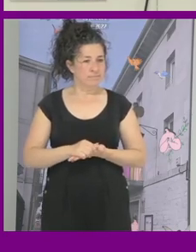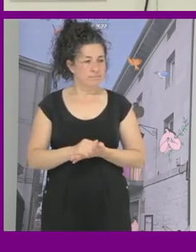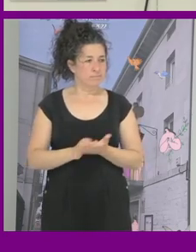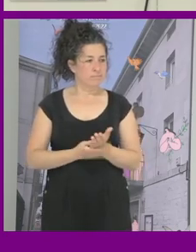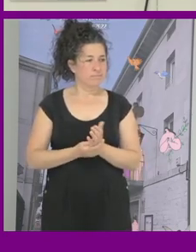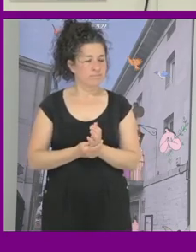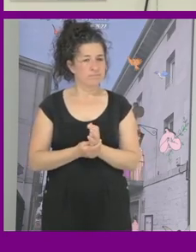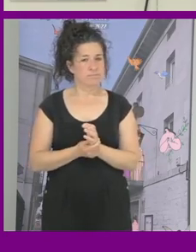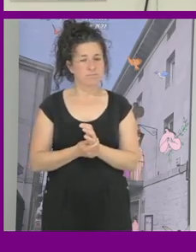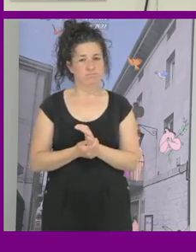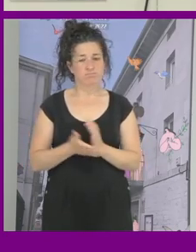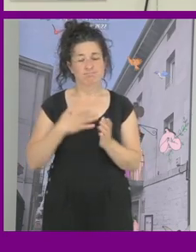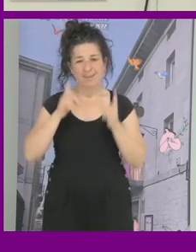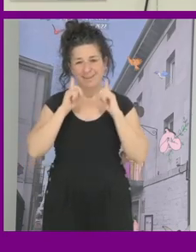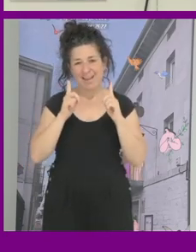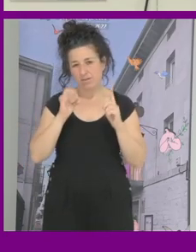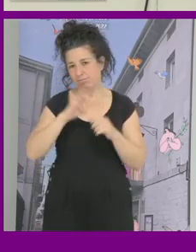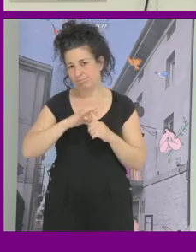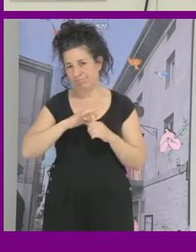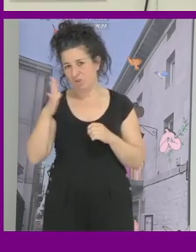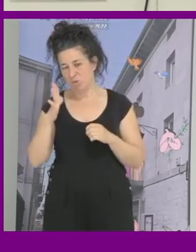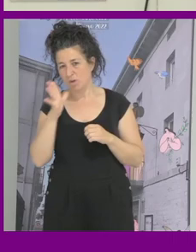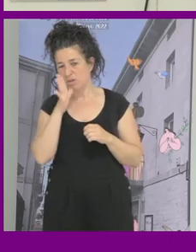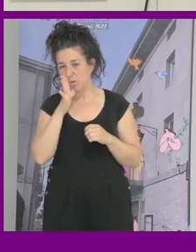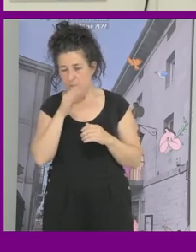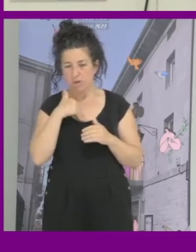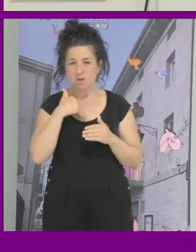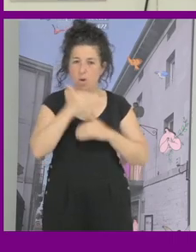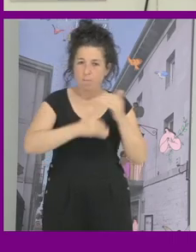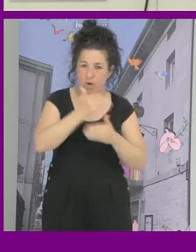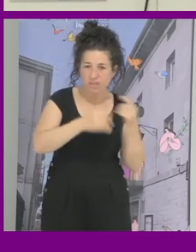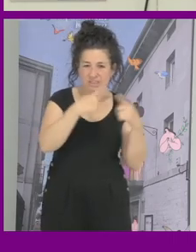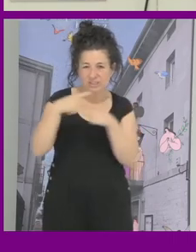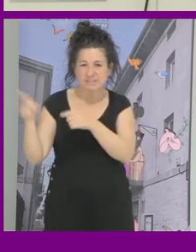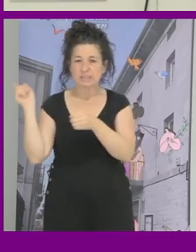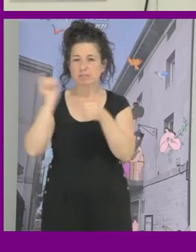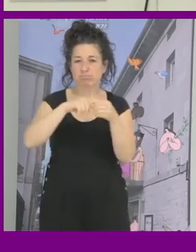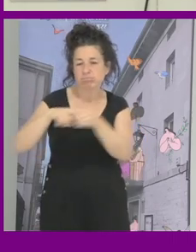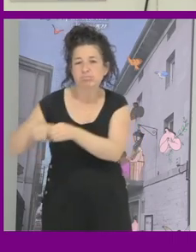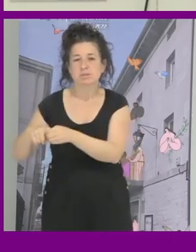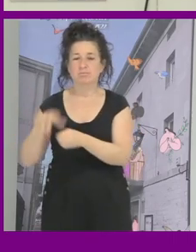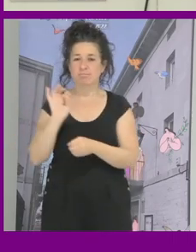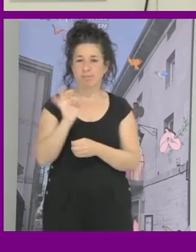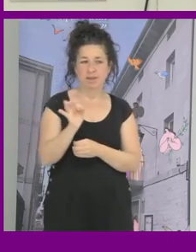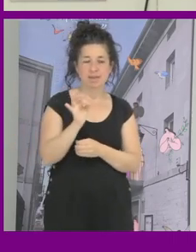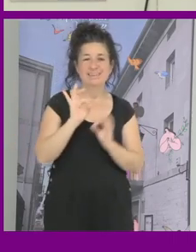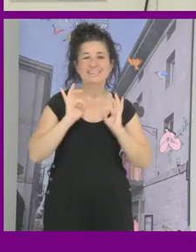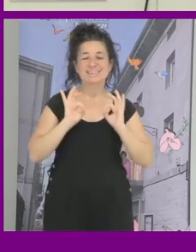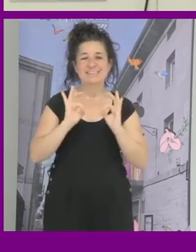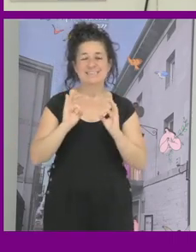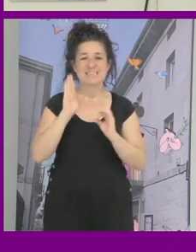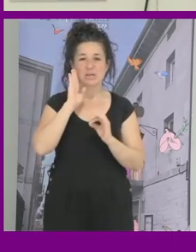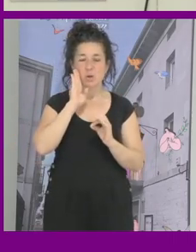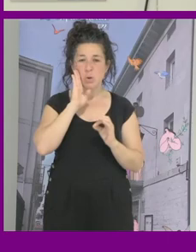Ba, nire kasuan bai sorte handia izan dut, ba, hainbat prozesutan egon naizelako parte hartzen, ez? Orduan bereziki hori amatasun boioen